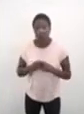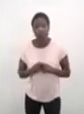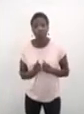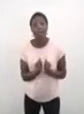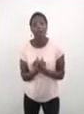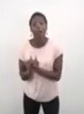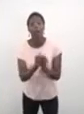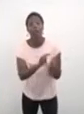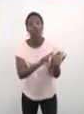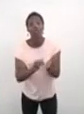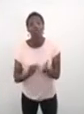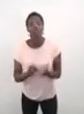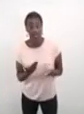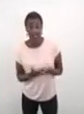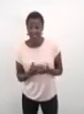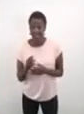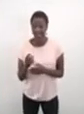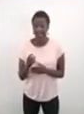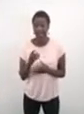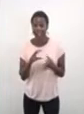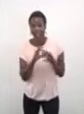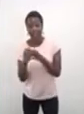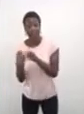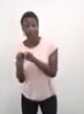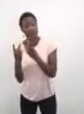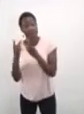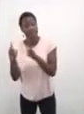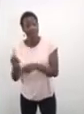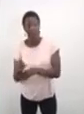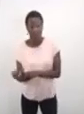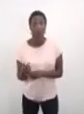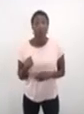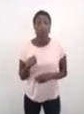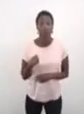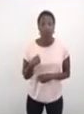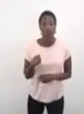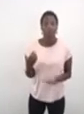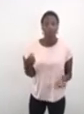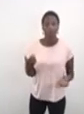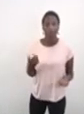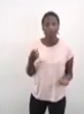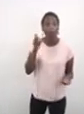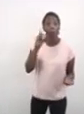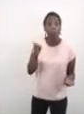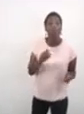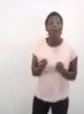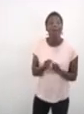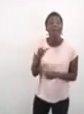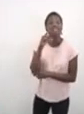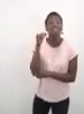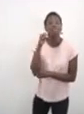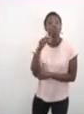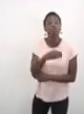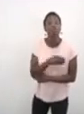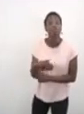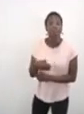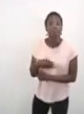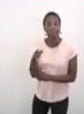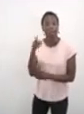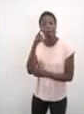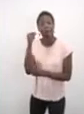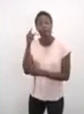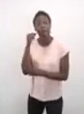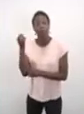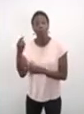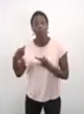leviers municipaux. Eh bien, je vous attends pour signer avec Monsieur le maire un courrier à Monsieur le ministre Darmanin pour lui demander